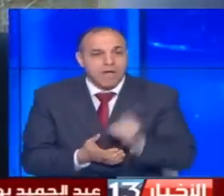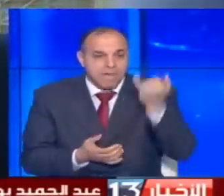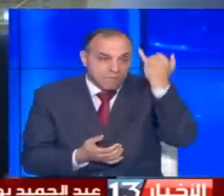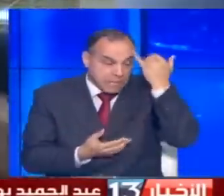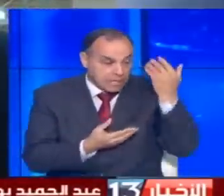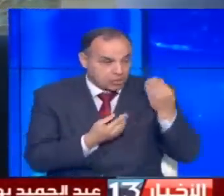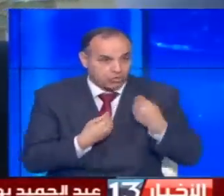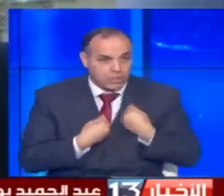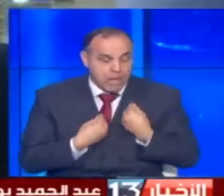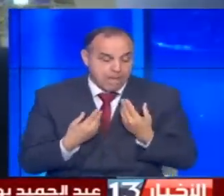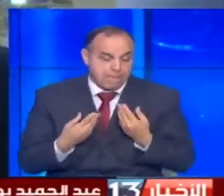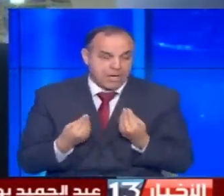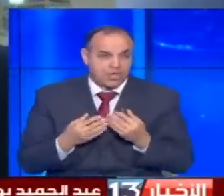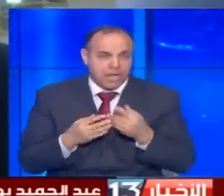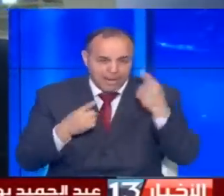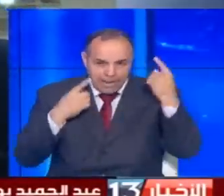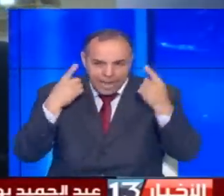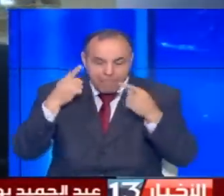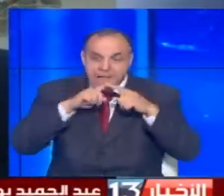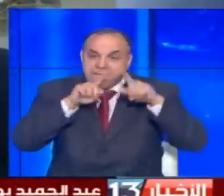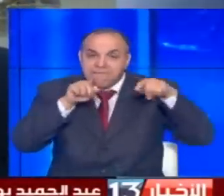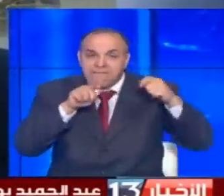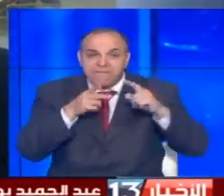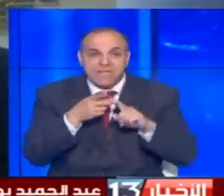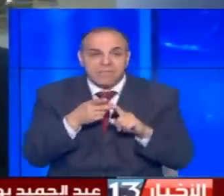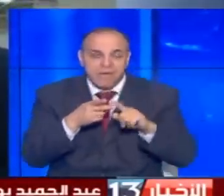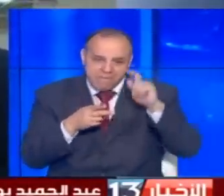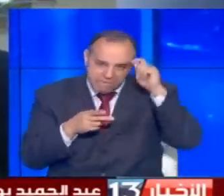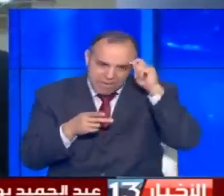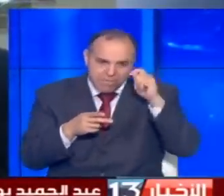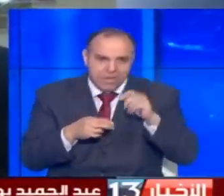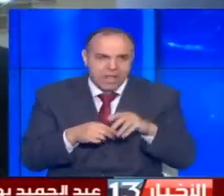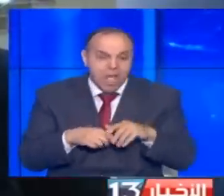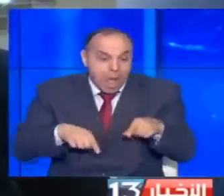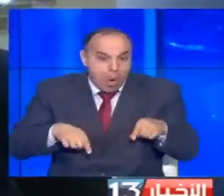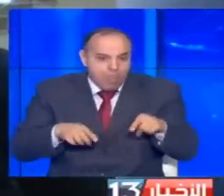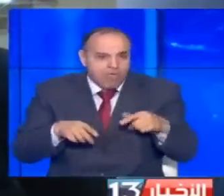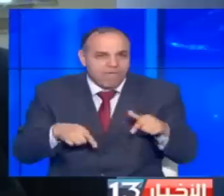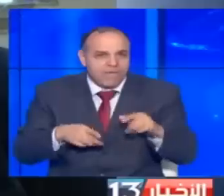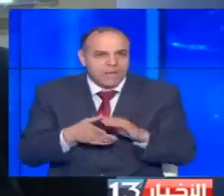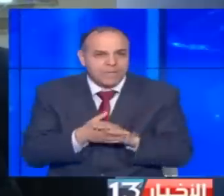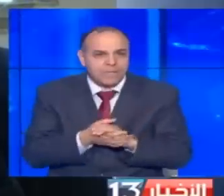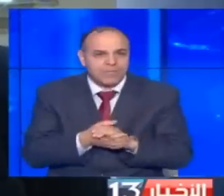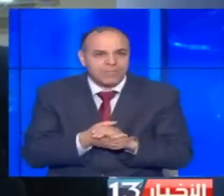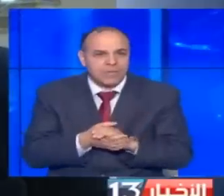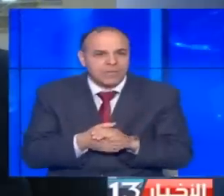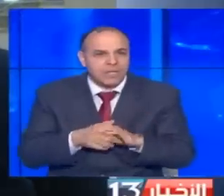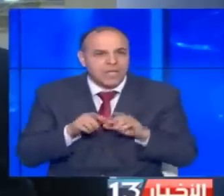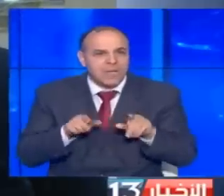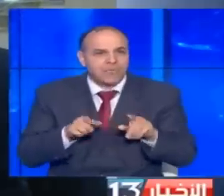برشا اللي انا نحنا مش عم الفين في تونس واللي هويه السياسي